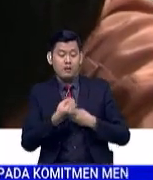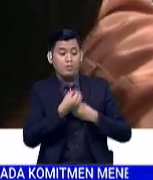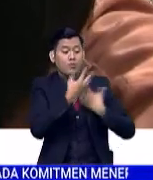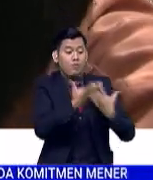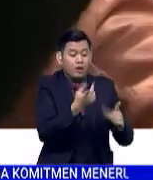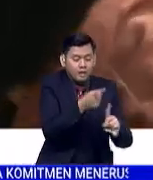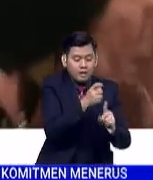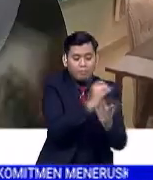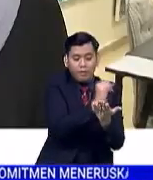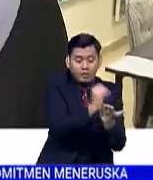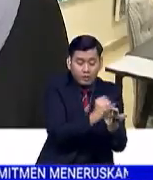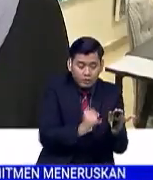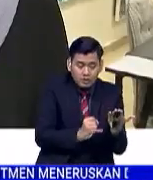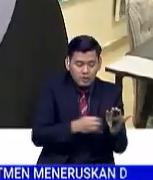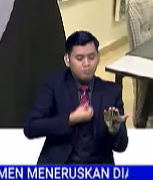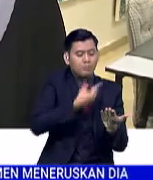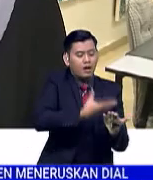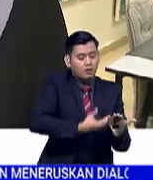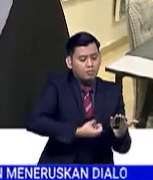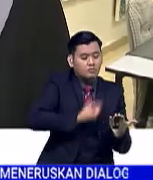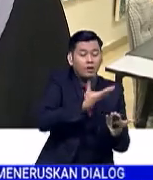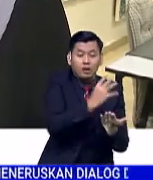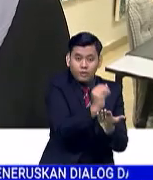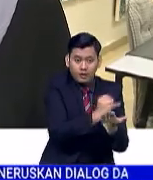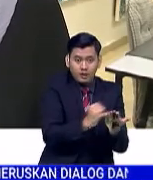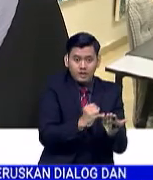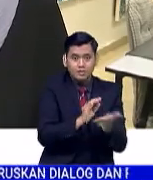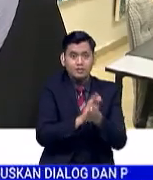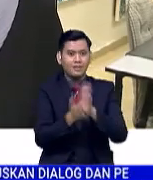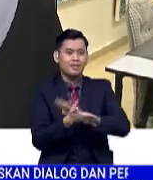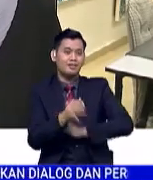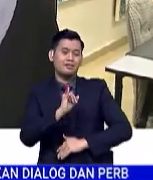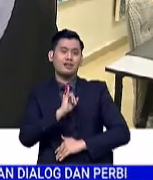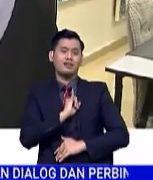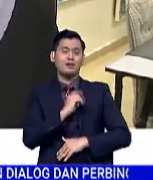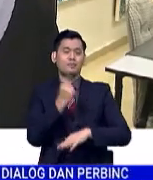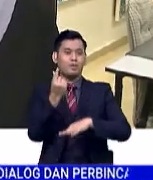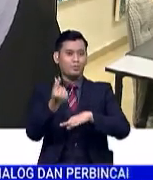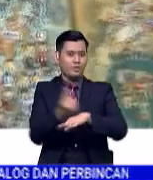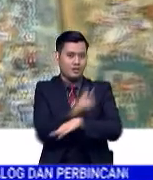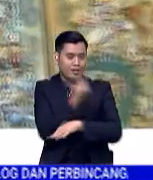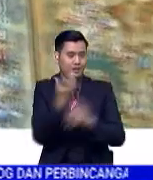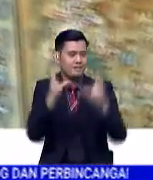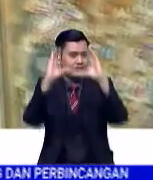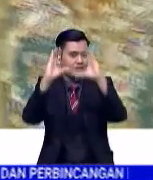pun mengambil pendekatan untuk bertutur dengan dia dengan cara visual.